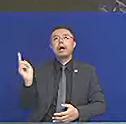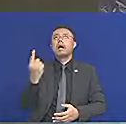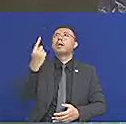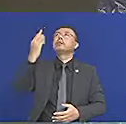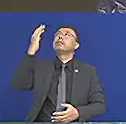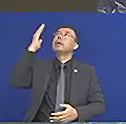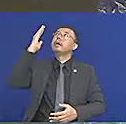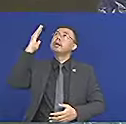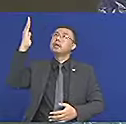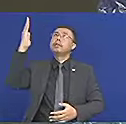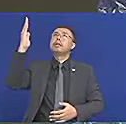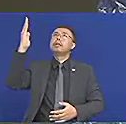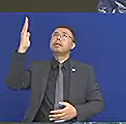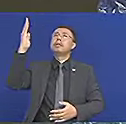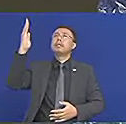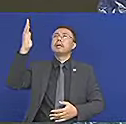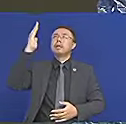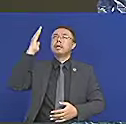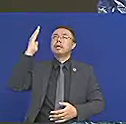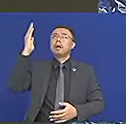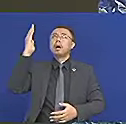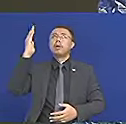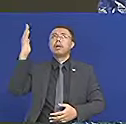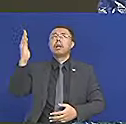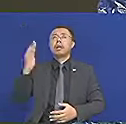Sebab banyak